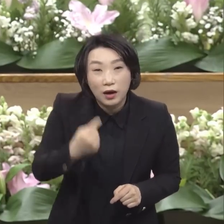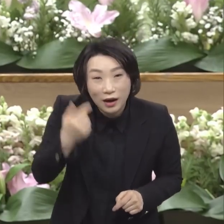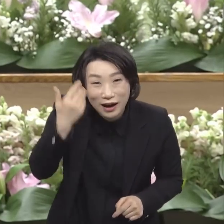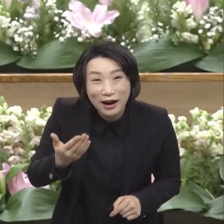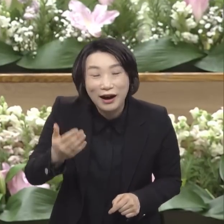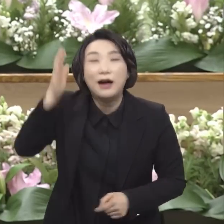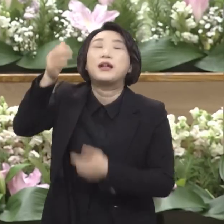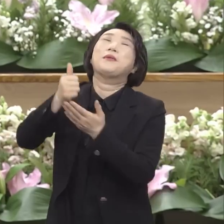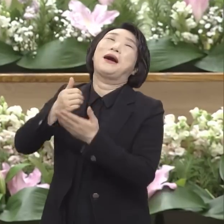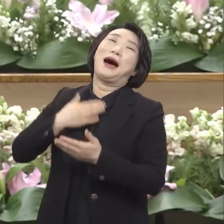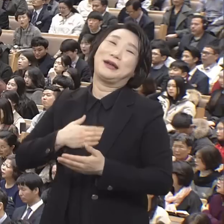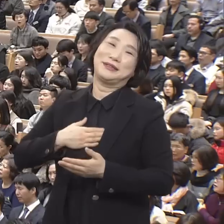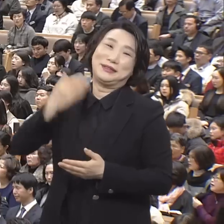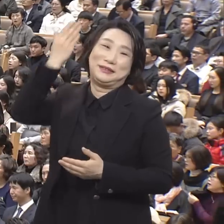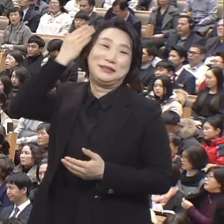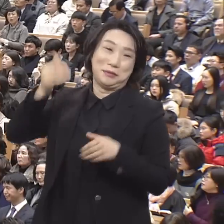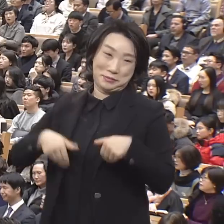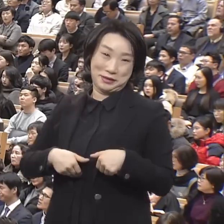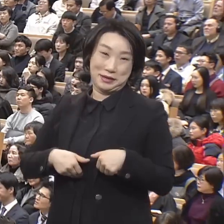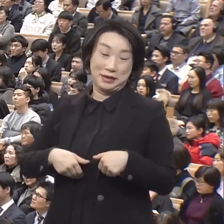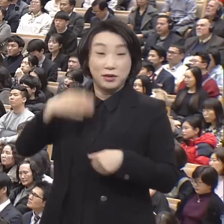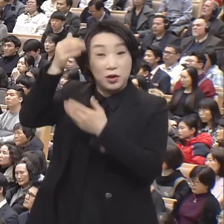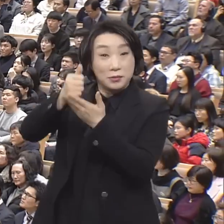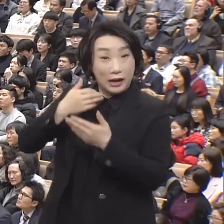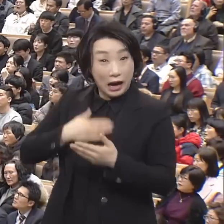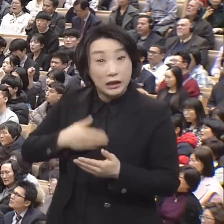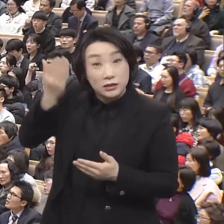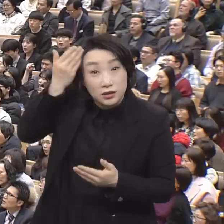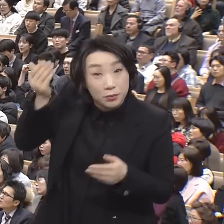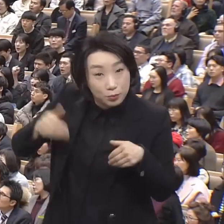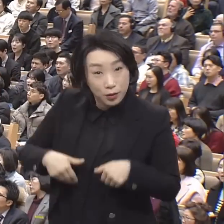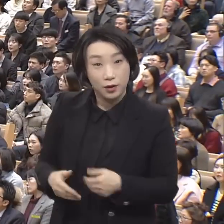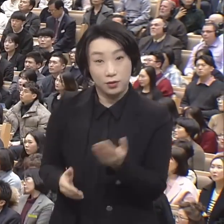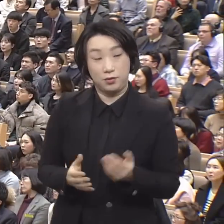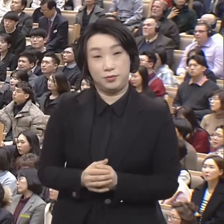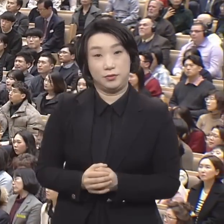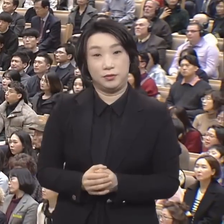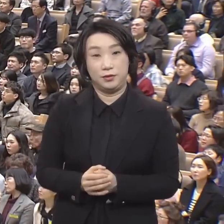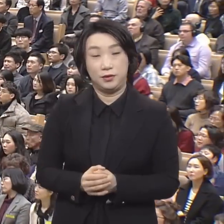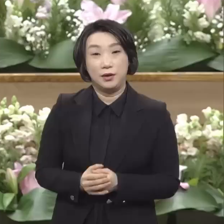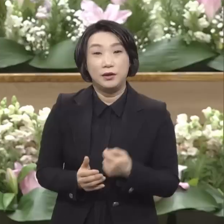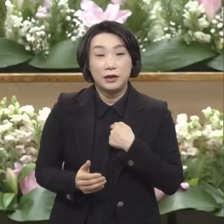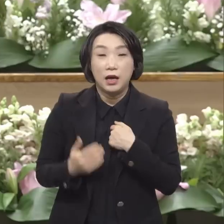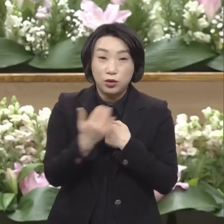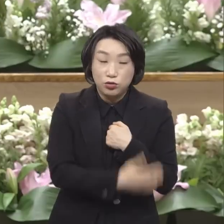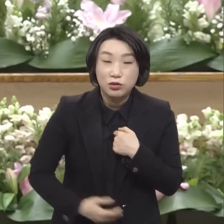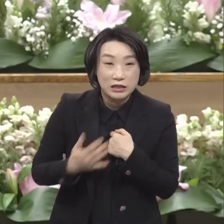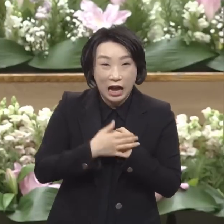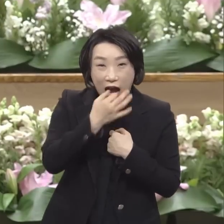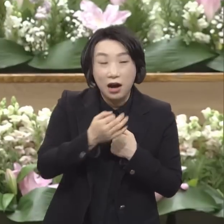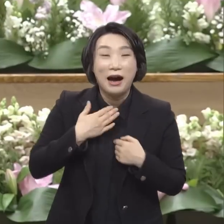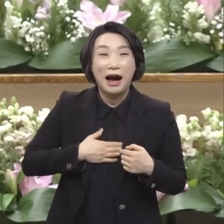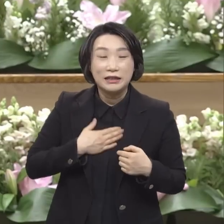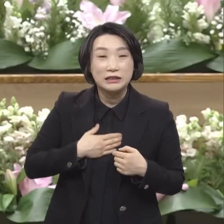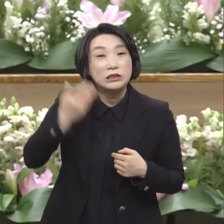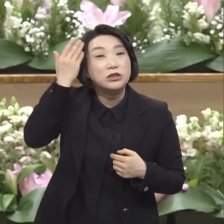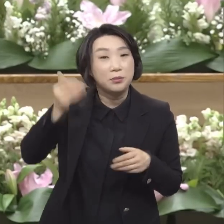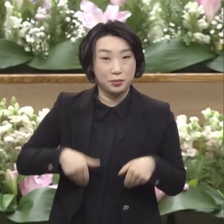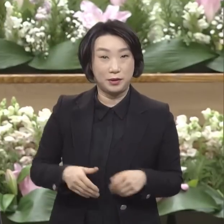하나님을 아는 지식, 성령을 아는 지식, 내 육신의 정욕을 아는